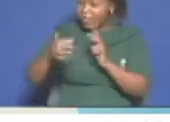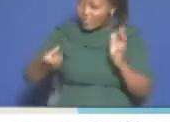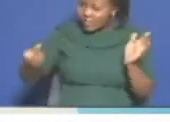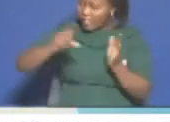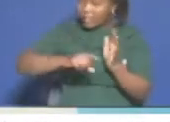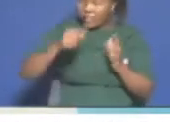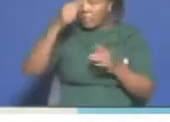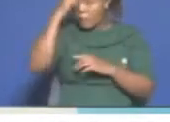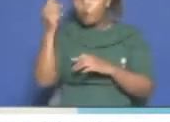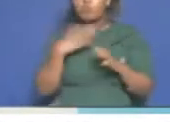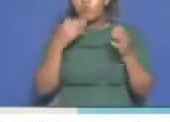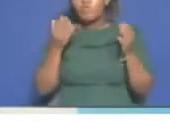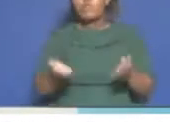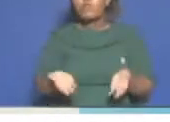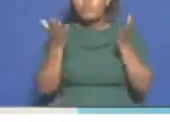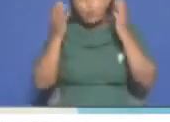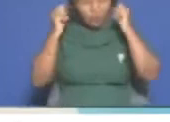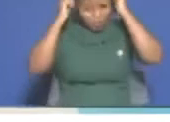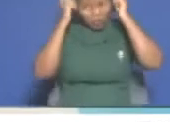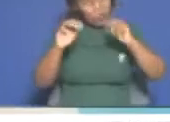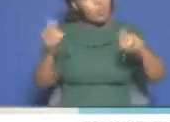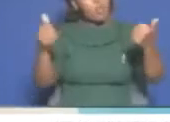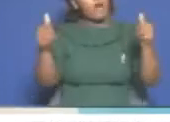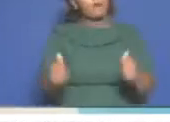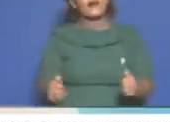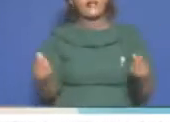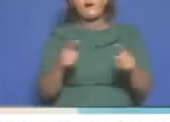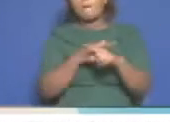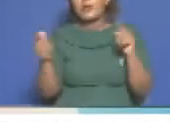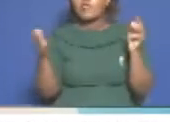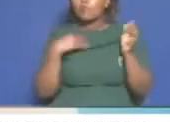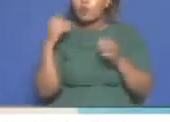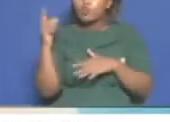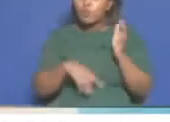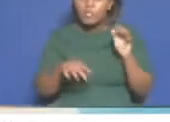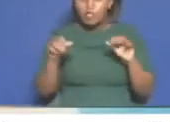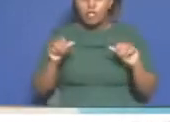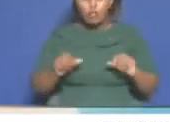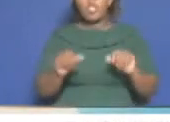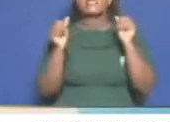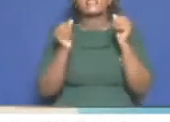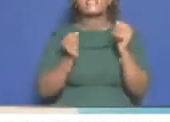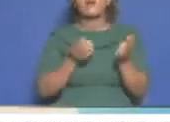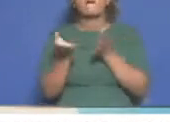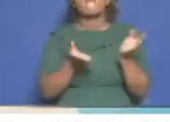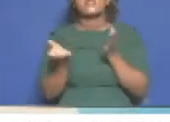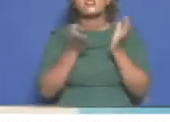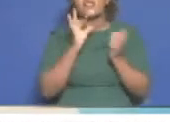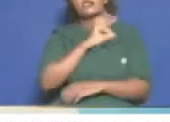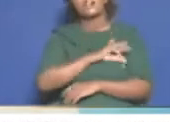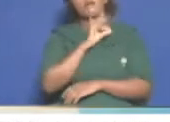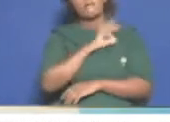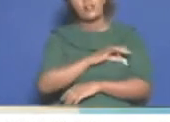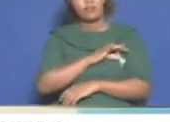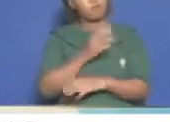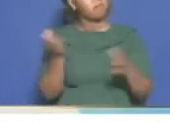wanataka wa improve quality of education, bali ni kwa sababu wanataka wa sustain the business model ya university zetu. Unajua